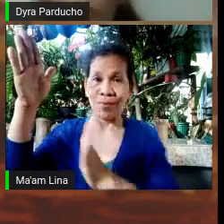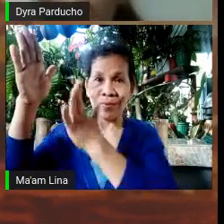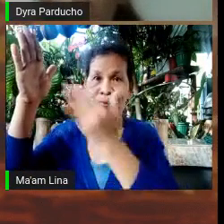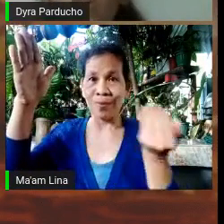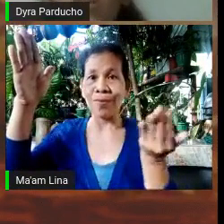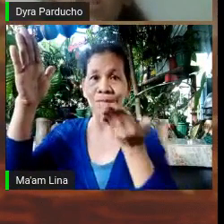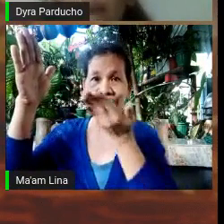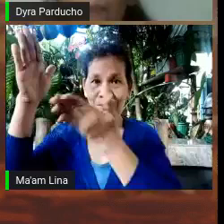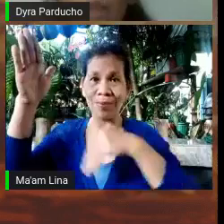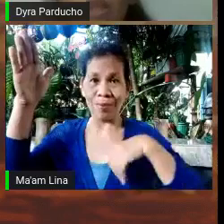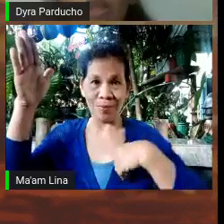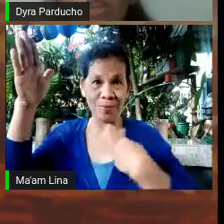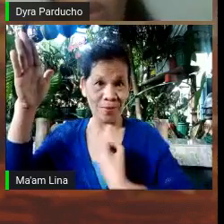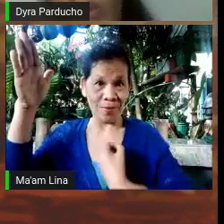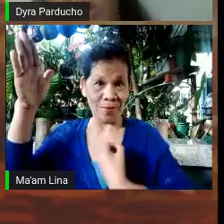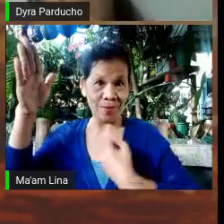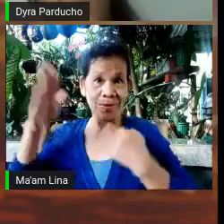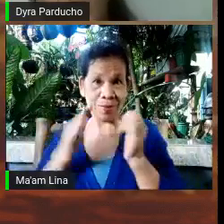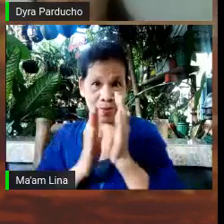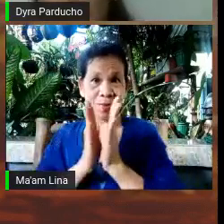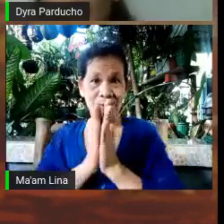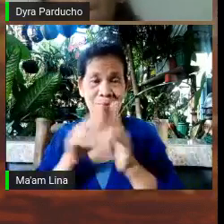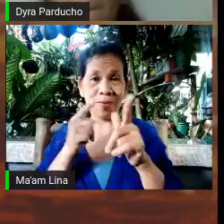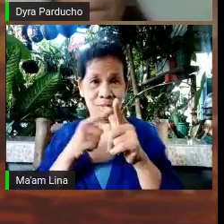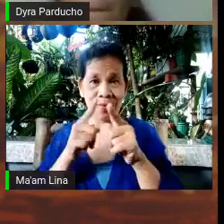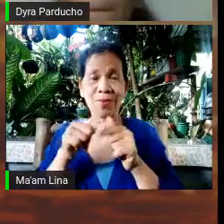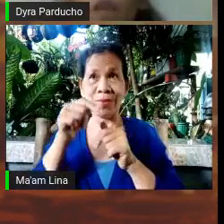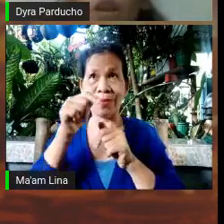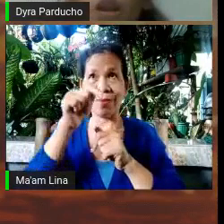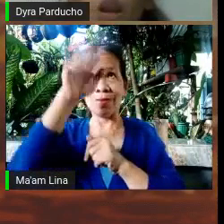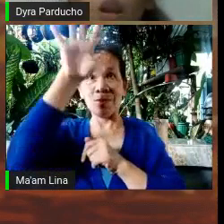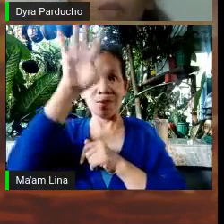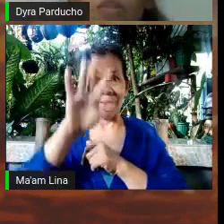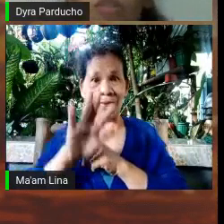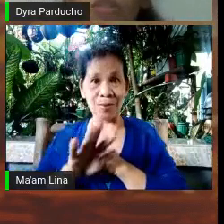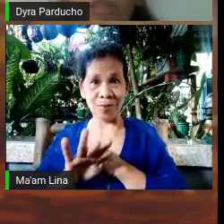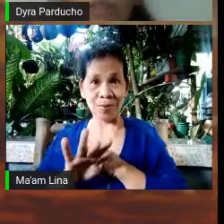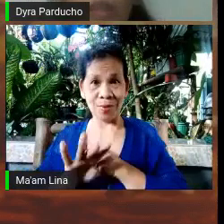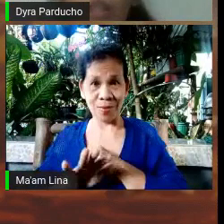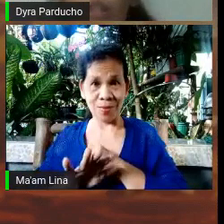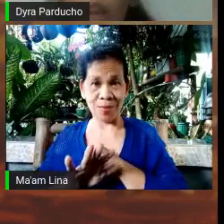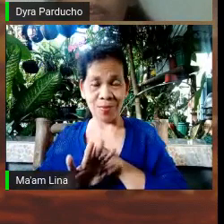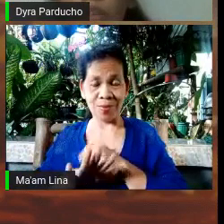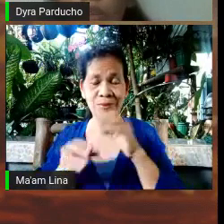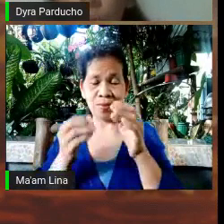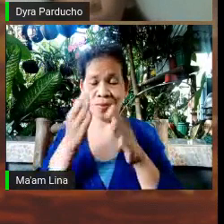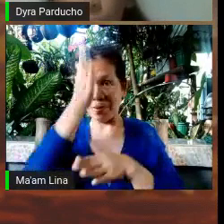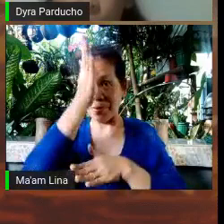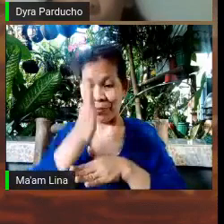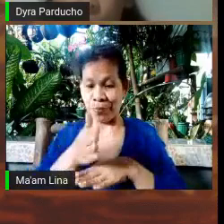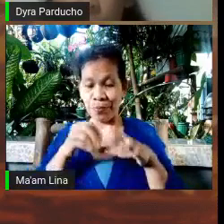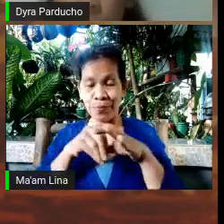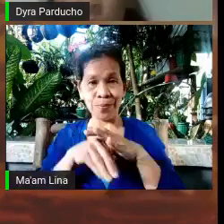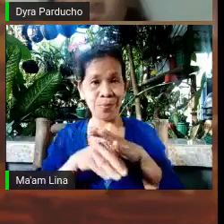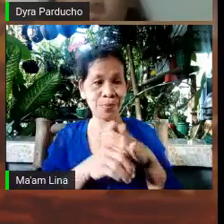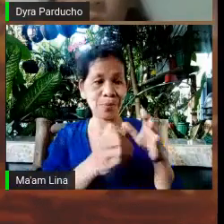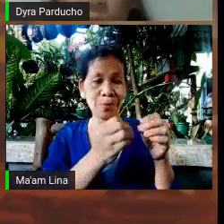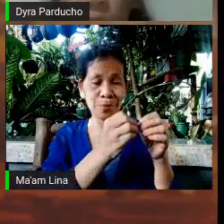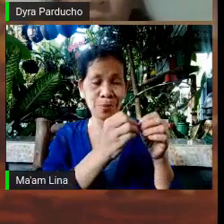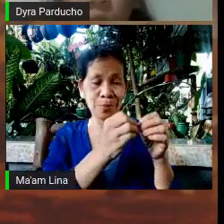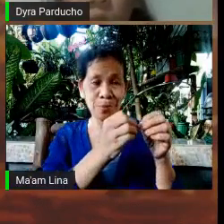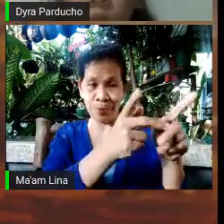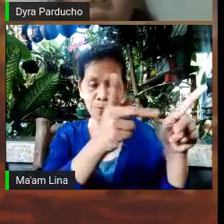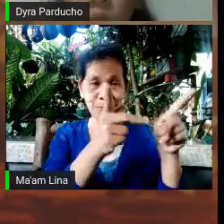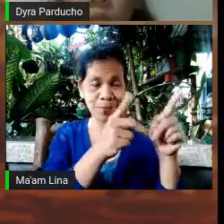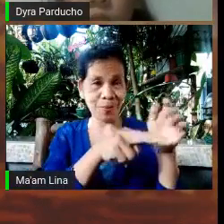din pong tabing na tumatakip sa most holy place at yung